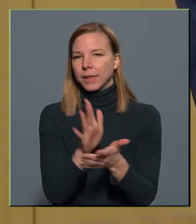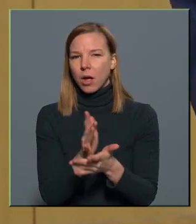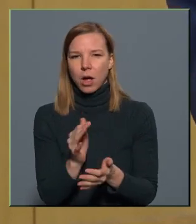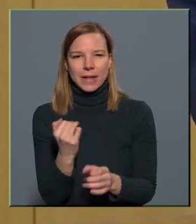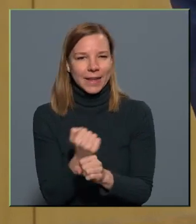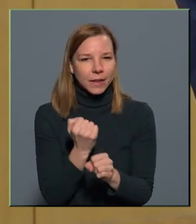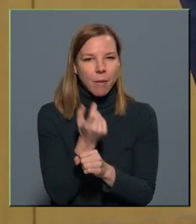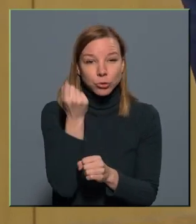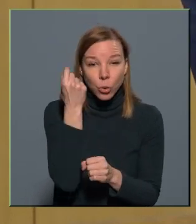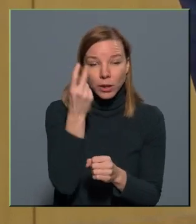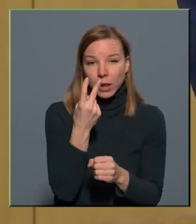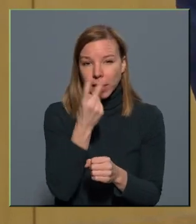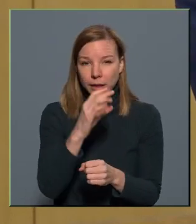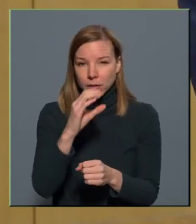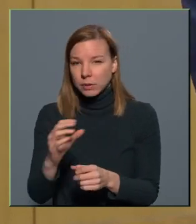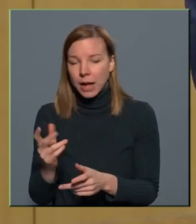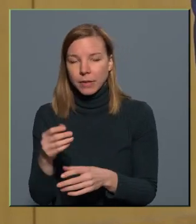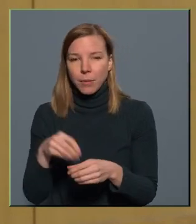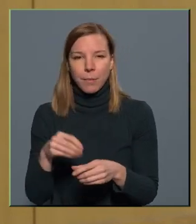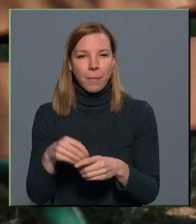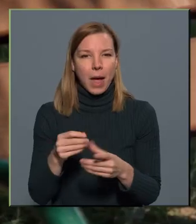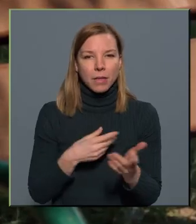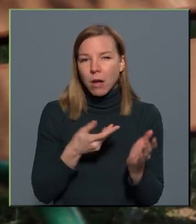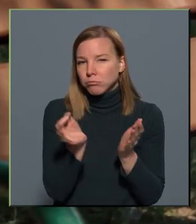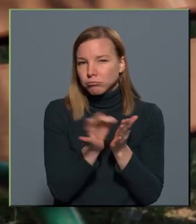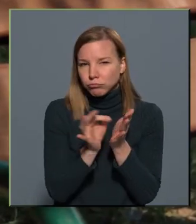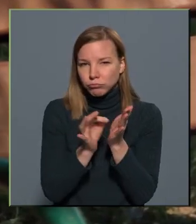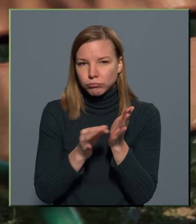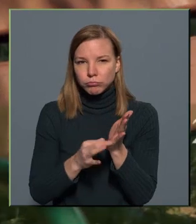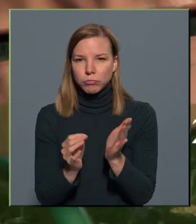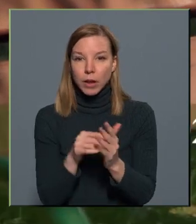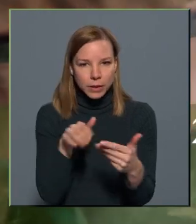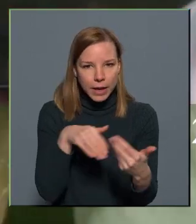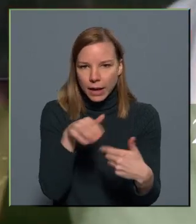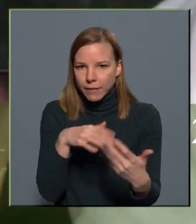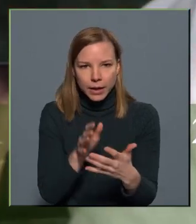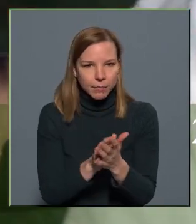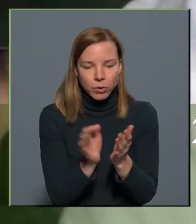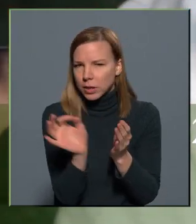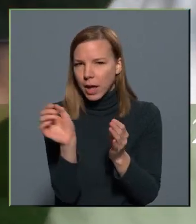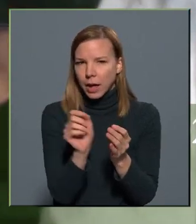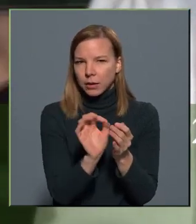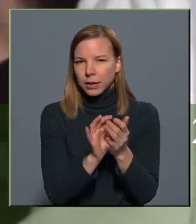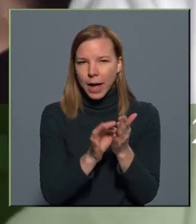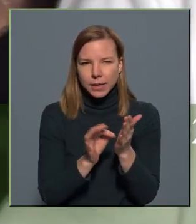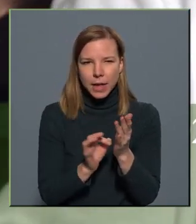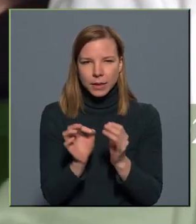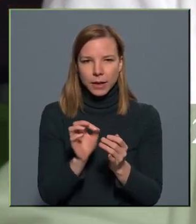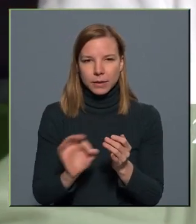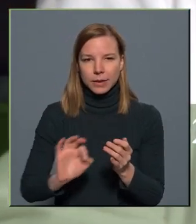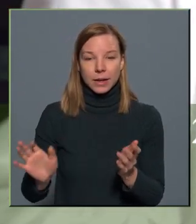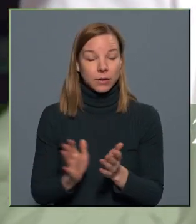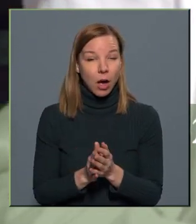ötlet volt, és kiegyezgettem magamnak, hogy ne keveredjek össze, mert ennyit azért már az